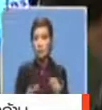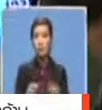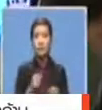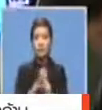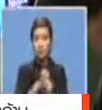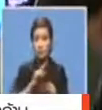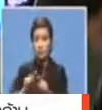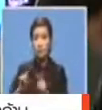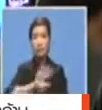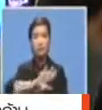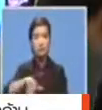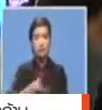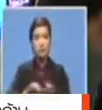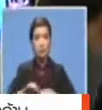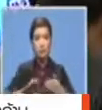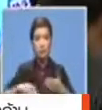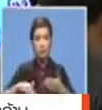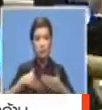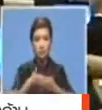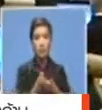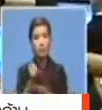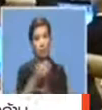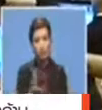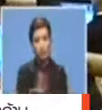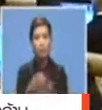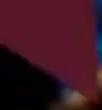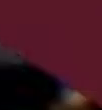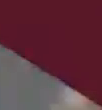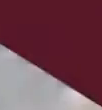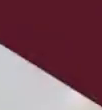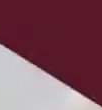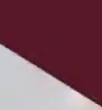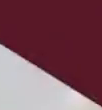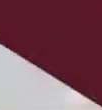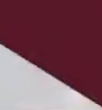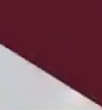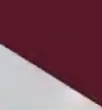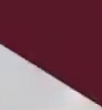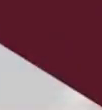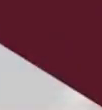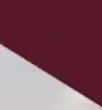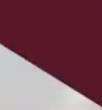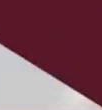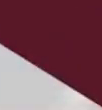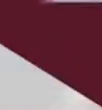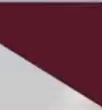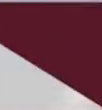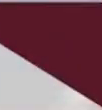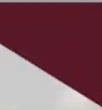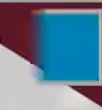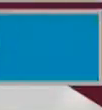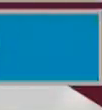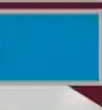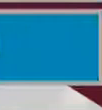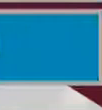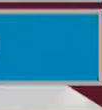คมเช่นรถรับจ้างรวมถึงการจัดระเบียบแรงงานต่างด้าวนะครับโดยจะมีการรับฟังความคิดเห็นจากทุกภาคส่วนครับทั้